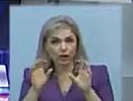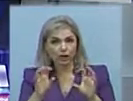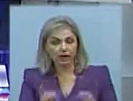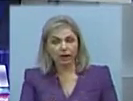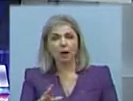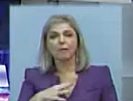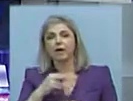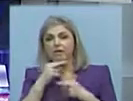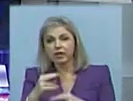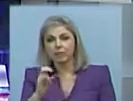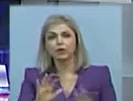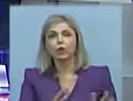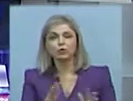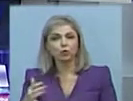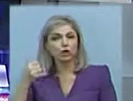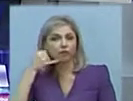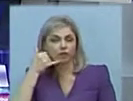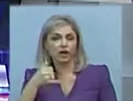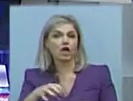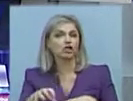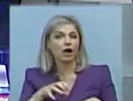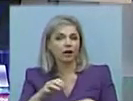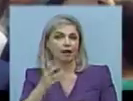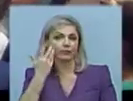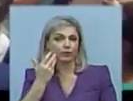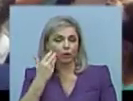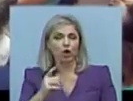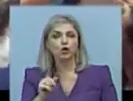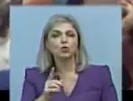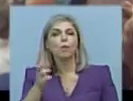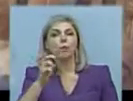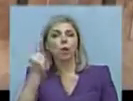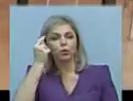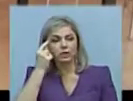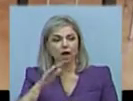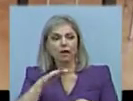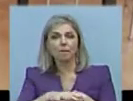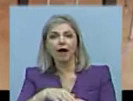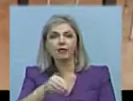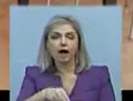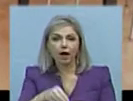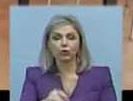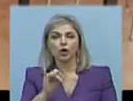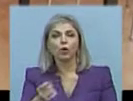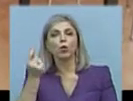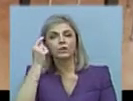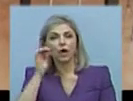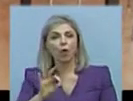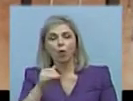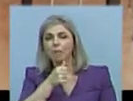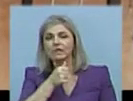на випадки телефонного шахрайства, спроби заволодіти реквізитами банківських карток, проведення псевдогрошової